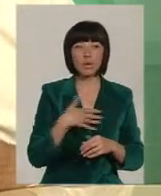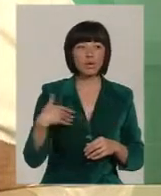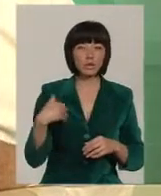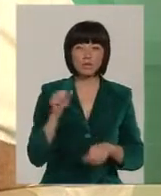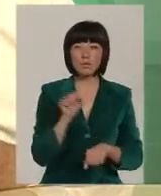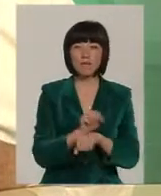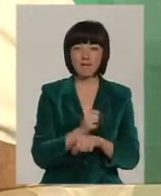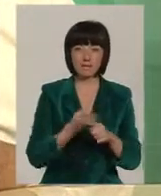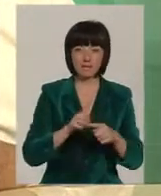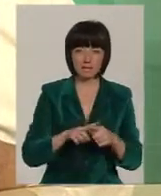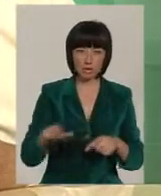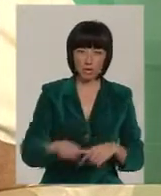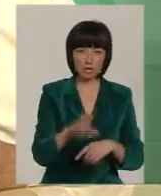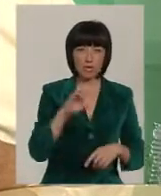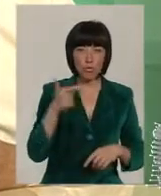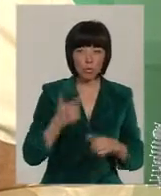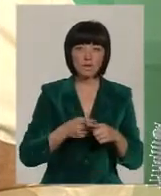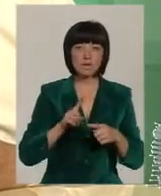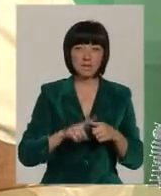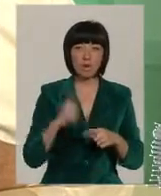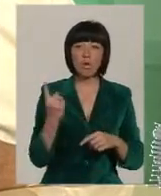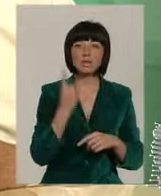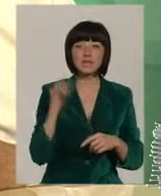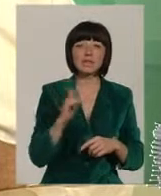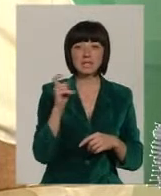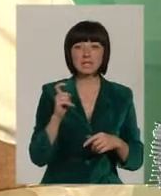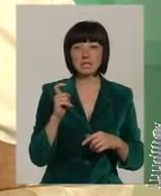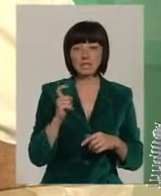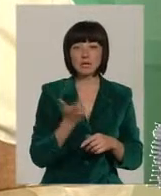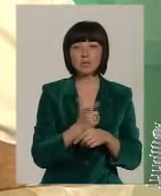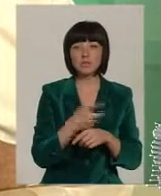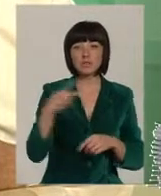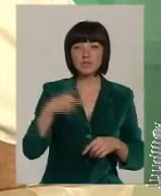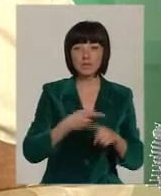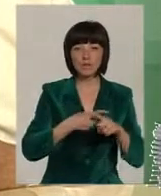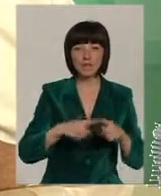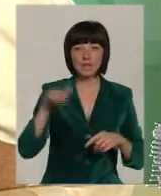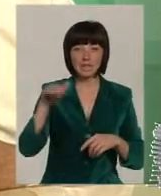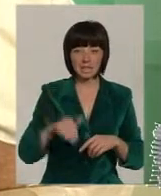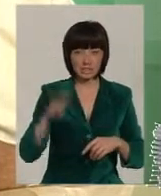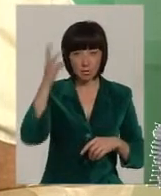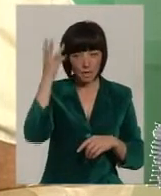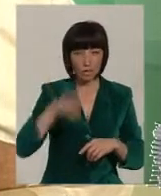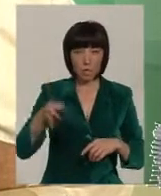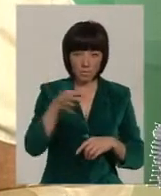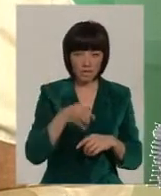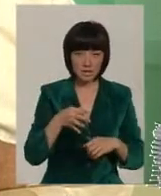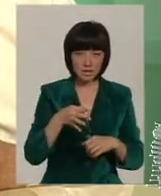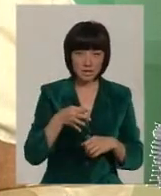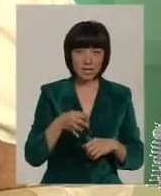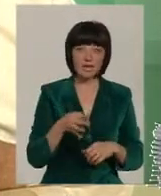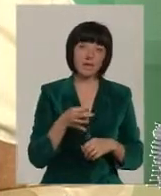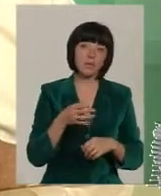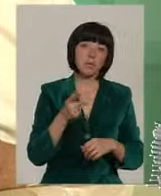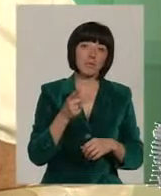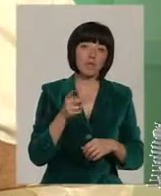Південний Буг, тому що це водний об'єкт, один із більш ніж 2500 водних об'єктів у Хмельницькій області. З них більше